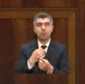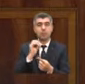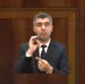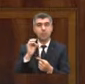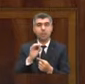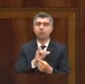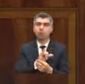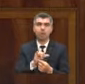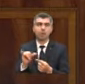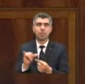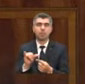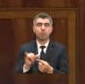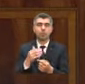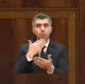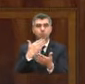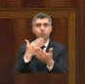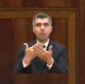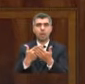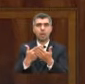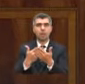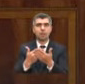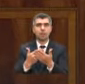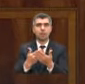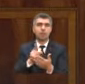عليه. هذا الورش ديال المغاربه. شكرا